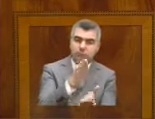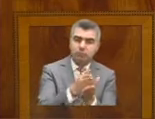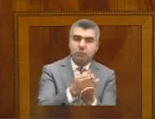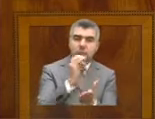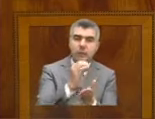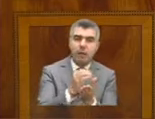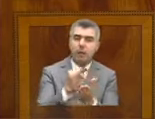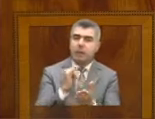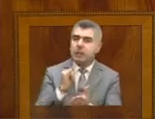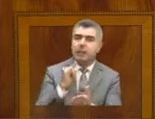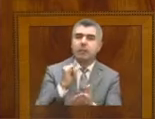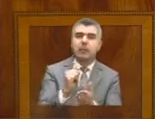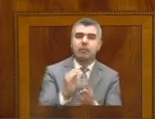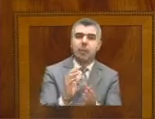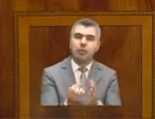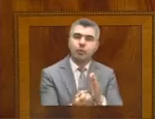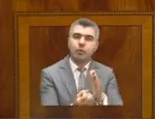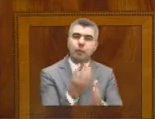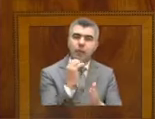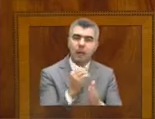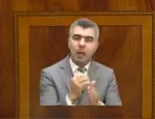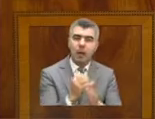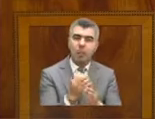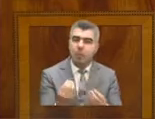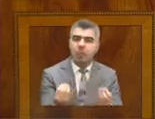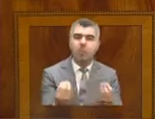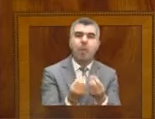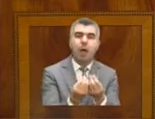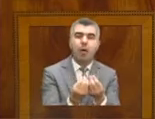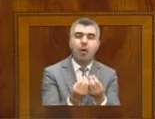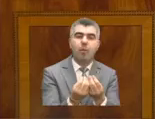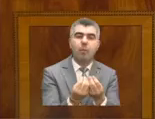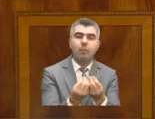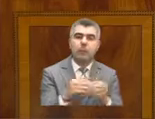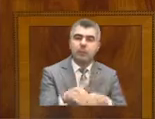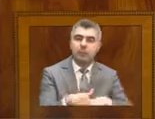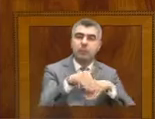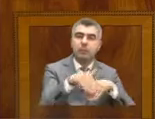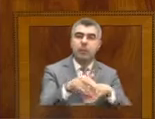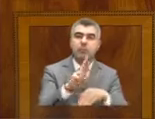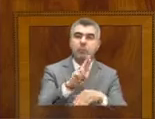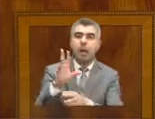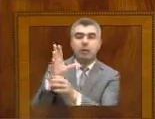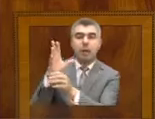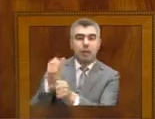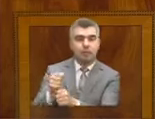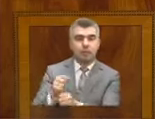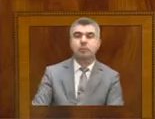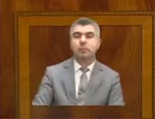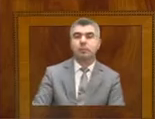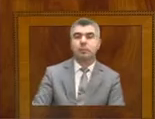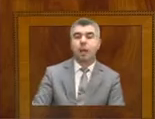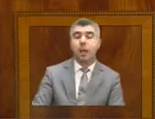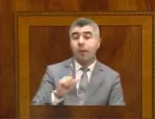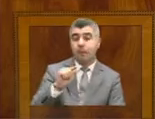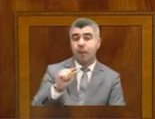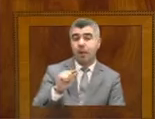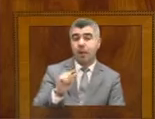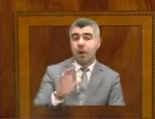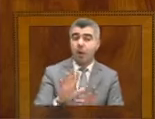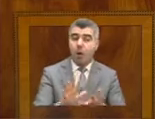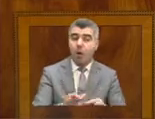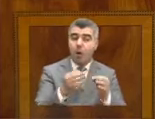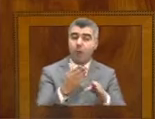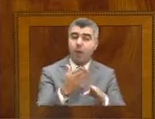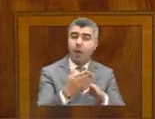هذا المسار التحديثي تحت القيادة الحكيمة لصاحب الجلالة حفظه الله. هذا المسار الذي يقوم كما